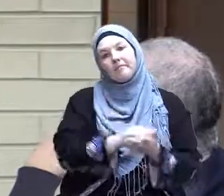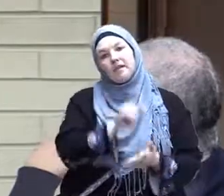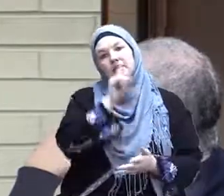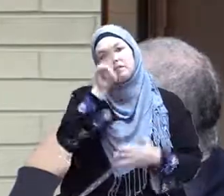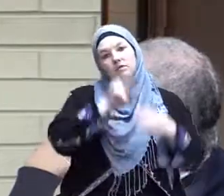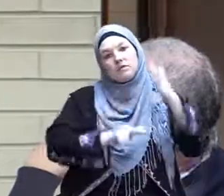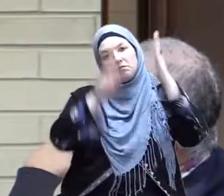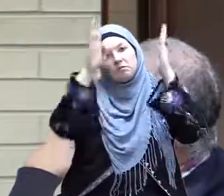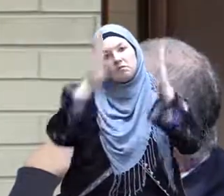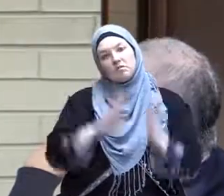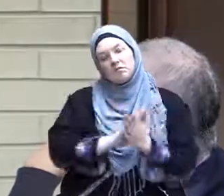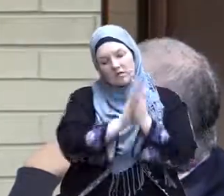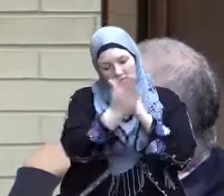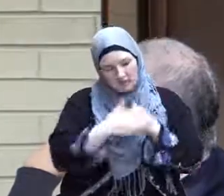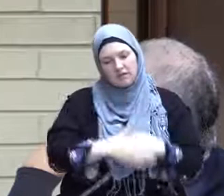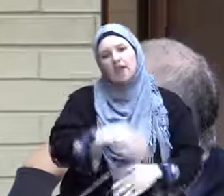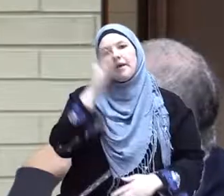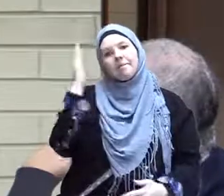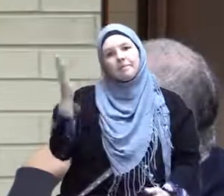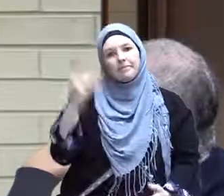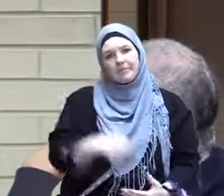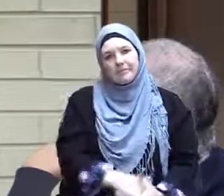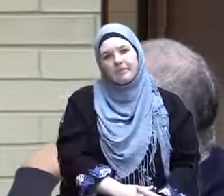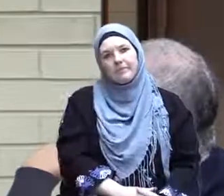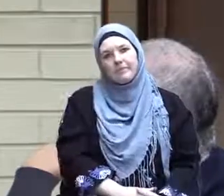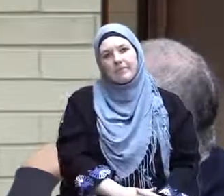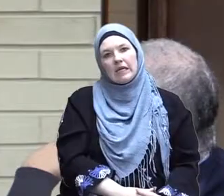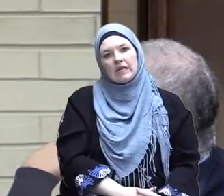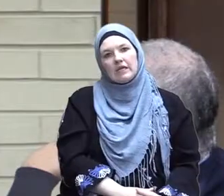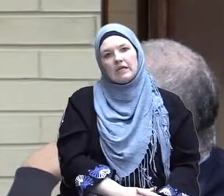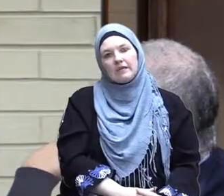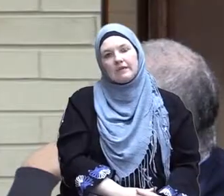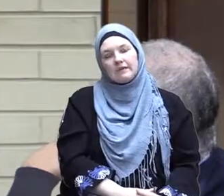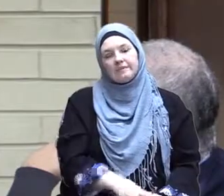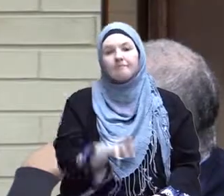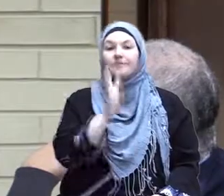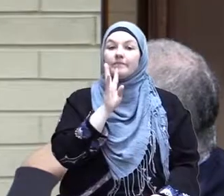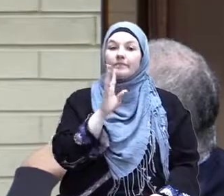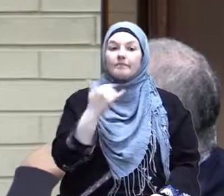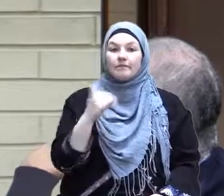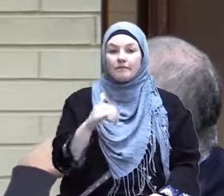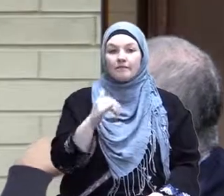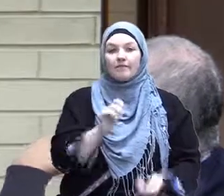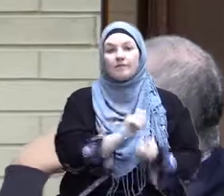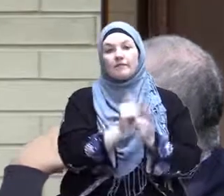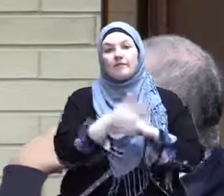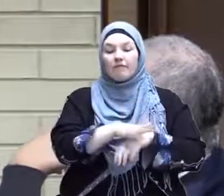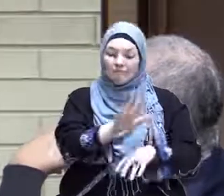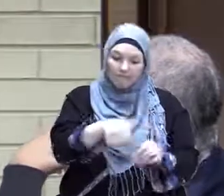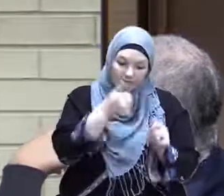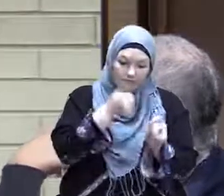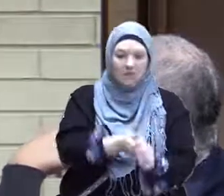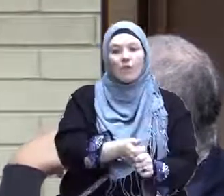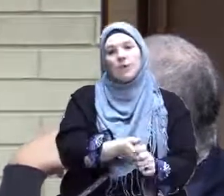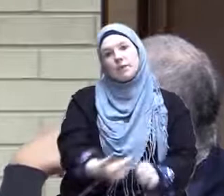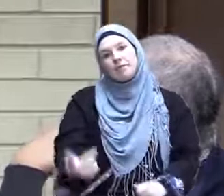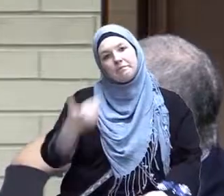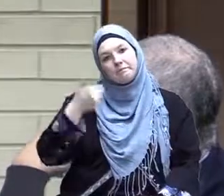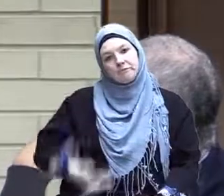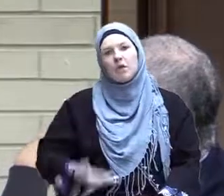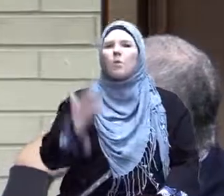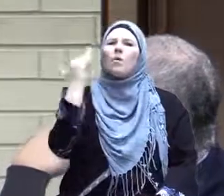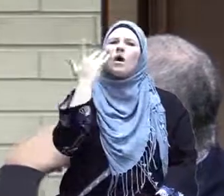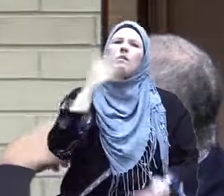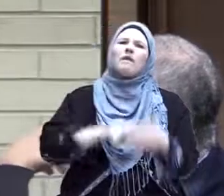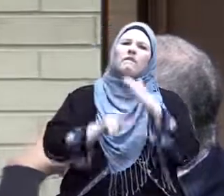the Prophet sallallahu alayhi wa sallam. فَاتَّبِعُونِي. Follow me. Why do we